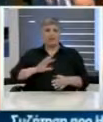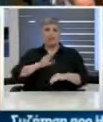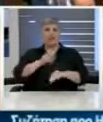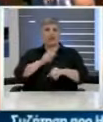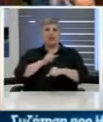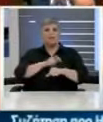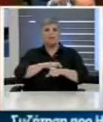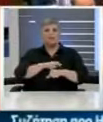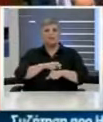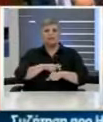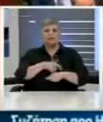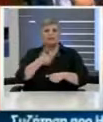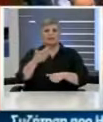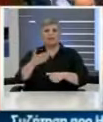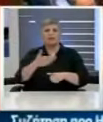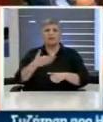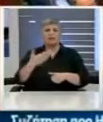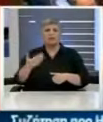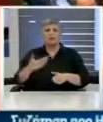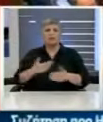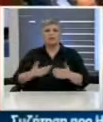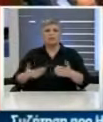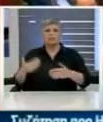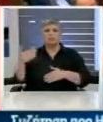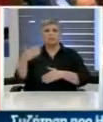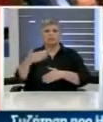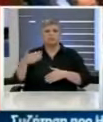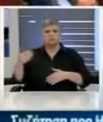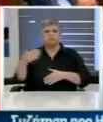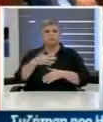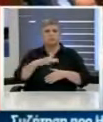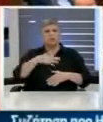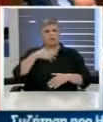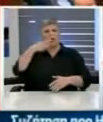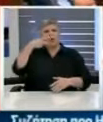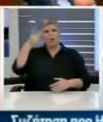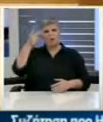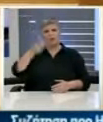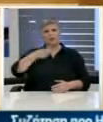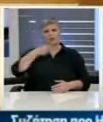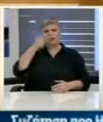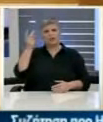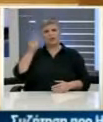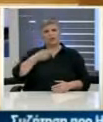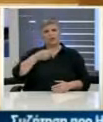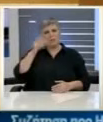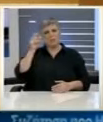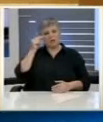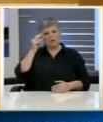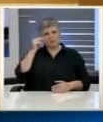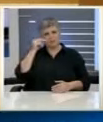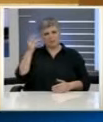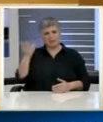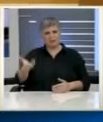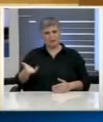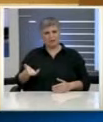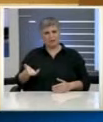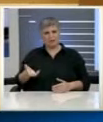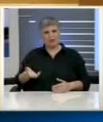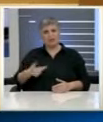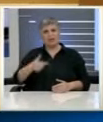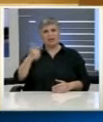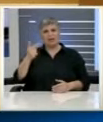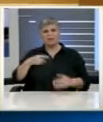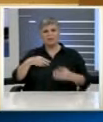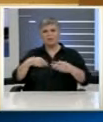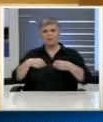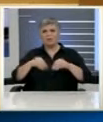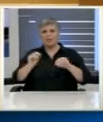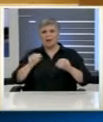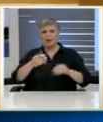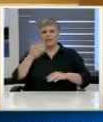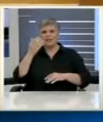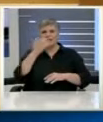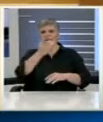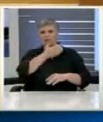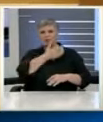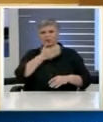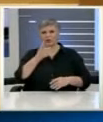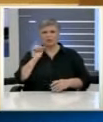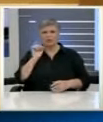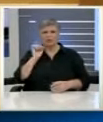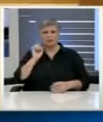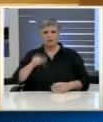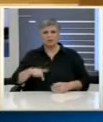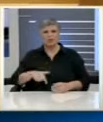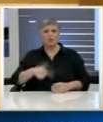για φυτικό κίνημα έχετε παραδώσει τα πανεπιστήμια στην ανομία στο εμπόριο ναρκωτικών τα χετε κάνει κέντρα